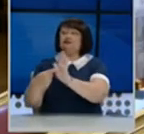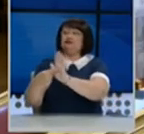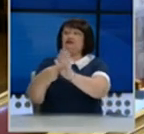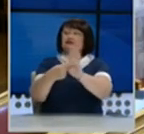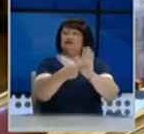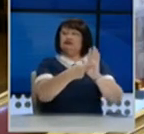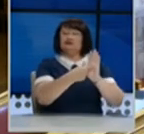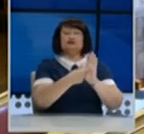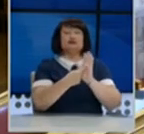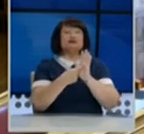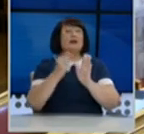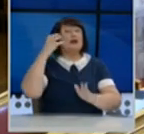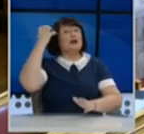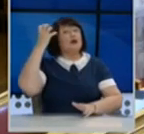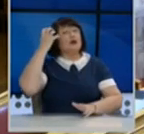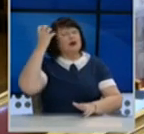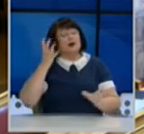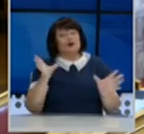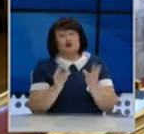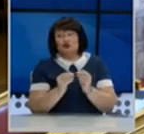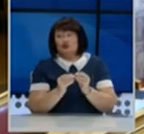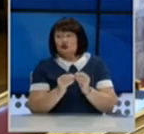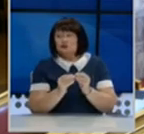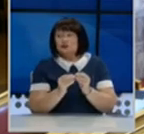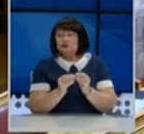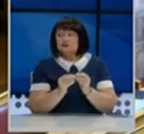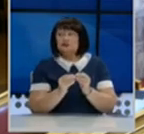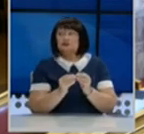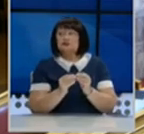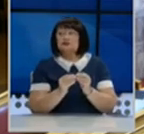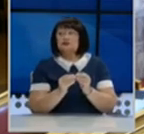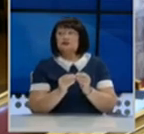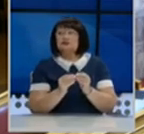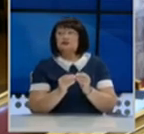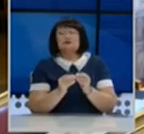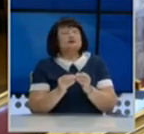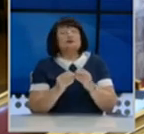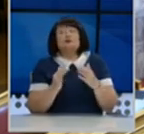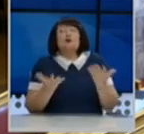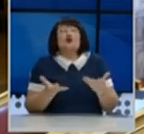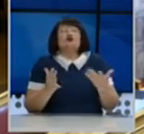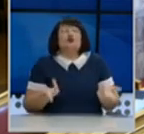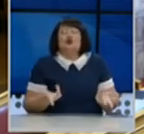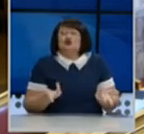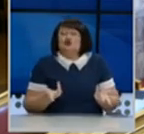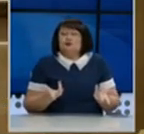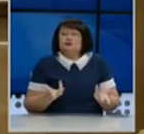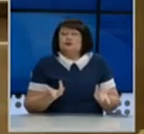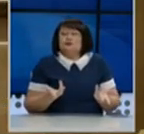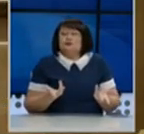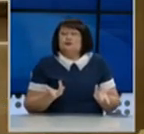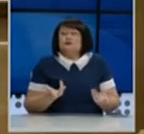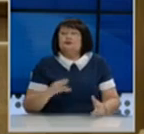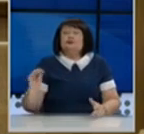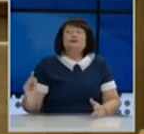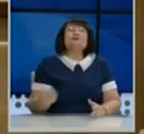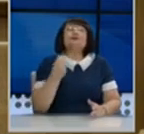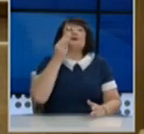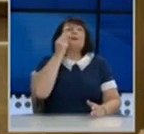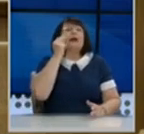με κάποιες θεωρίες για το πώς προέκυψε η φωτιά